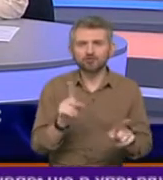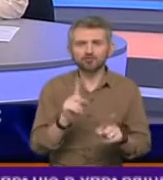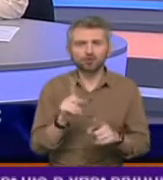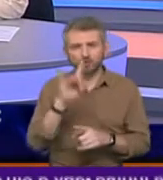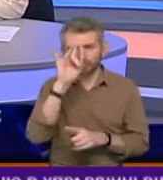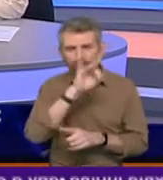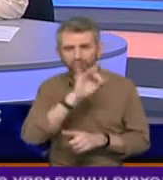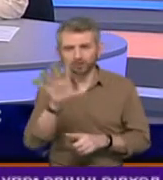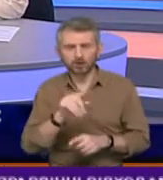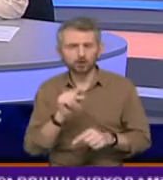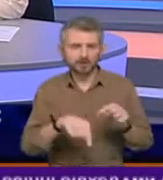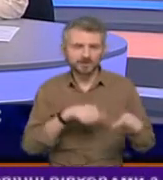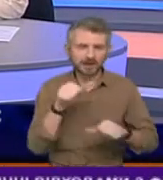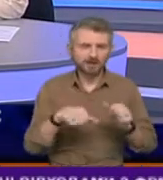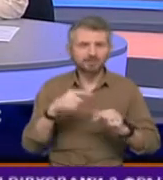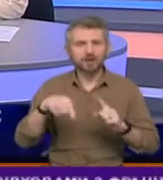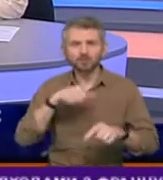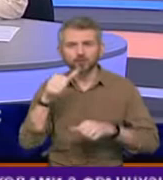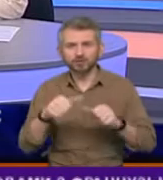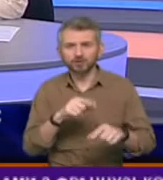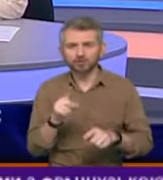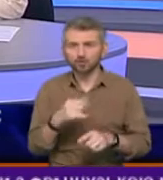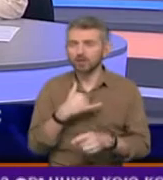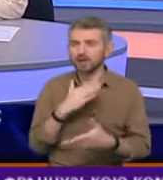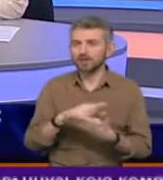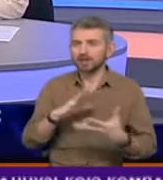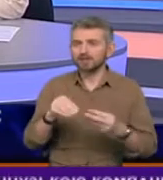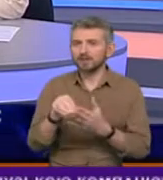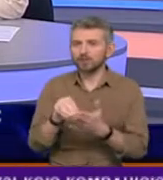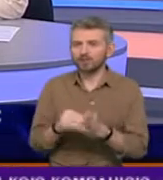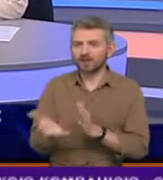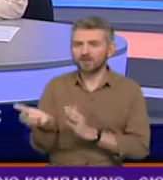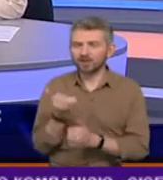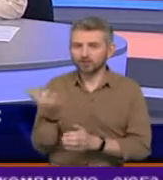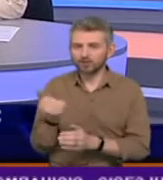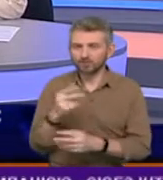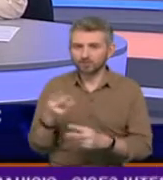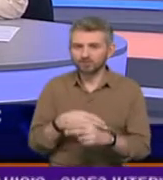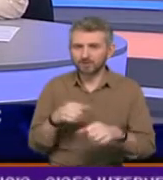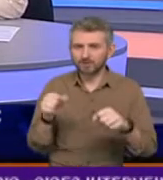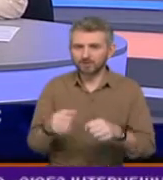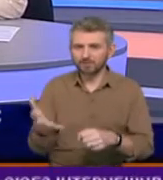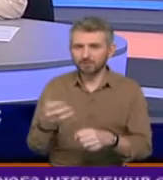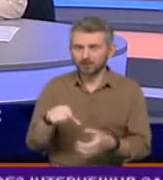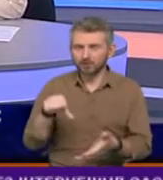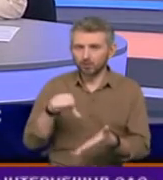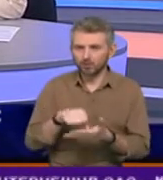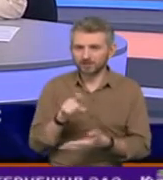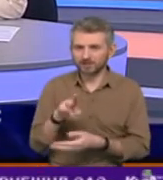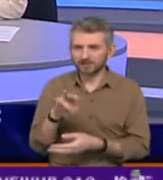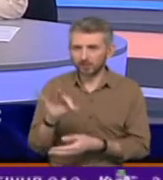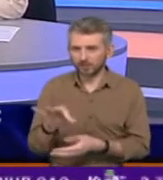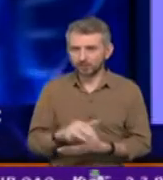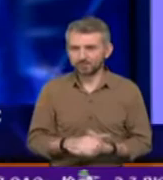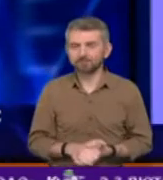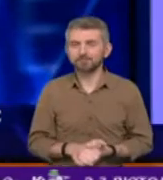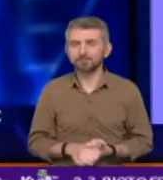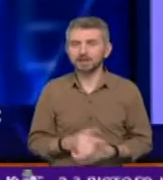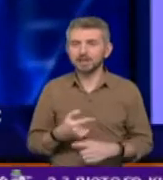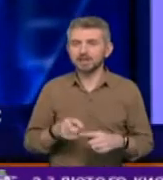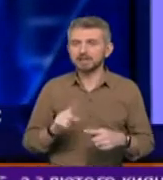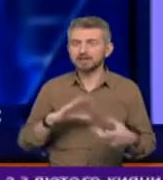ну, треба оперувати. Я думаю, нашим людям, які знаходяться у Верховній Раді, використовуйте, будь ласка, статистику, яка от говорить про те,